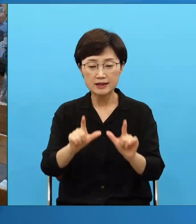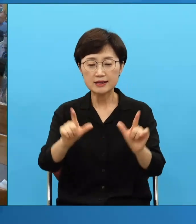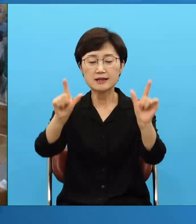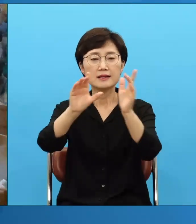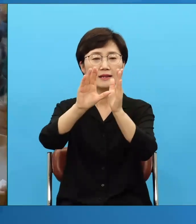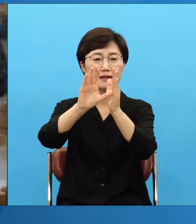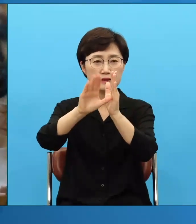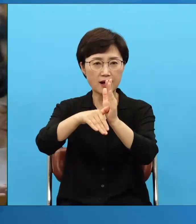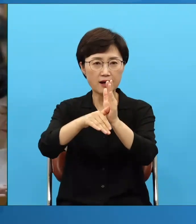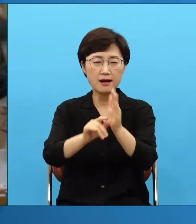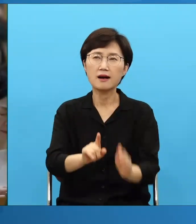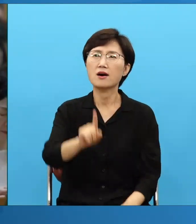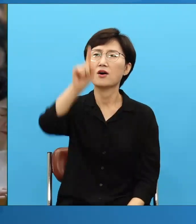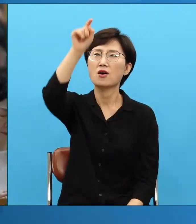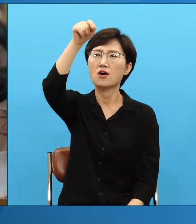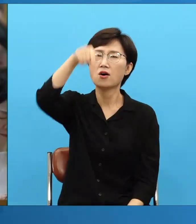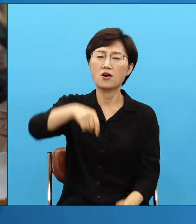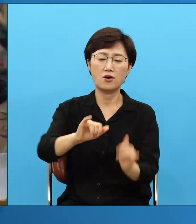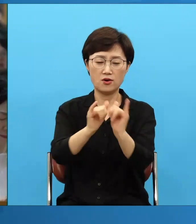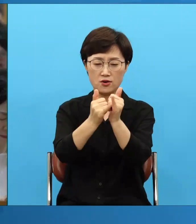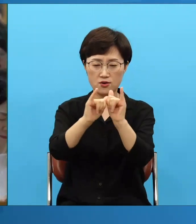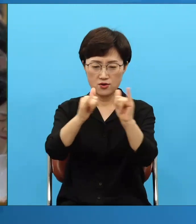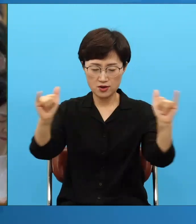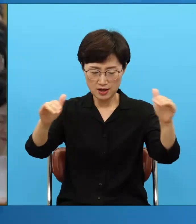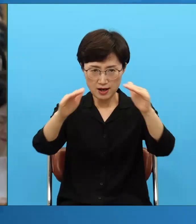날 이 날에